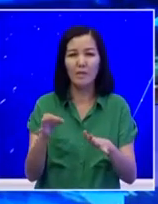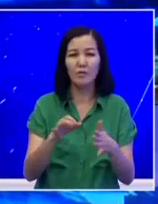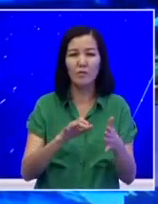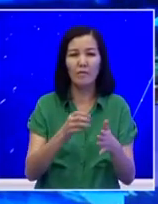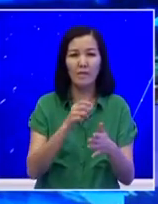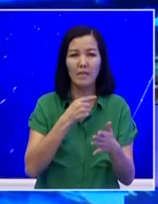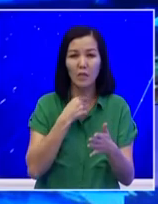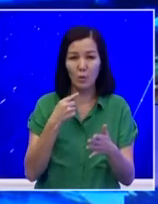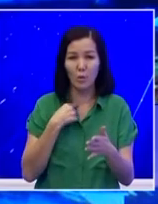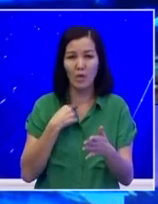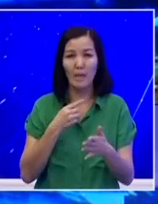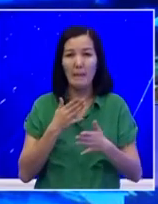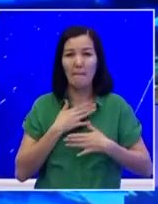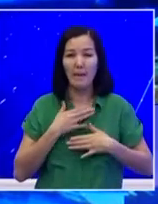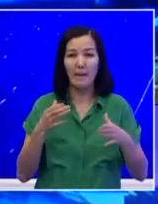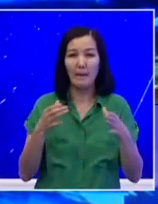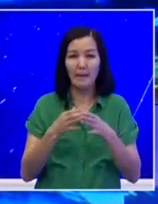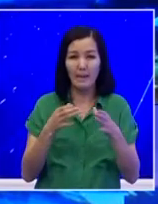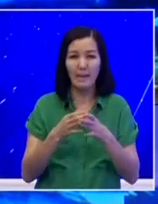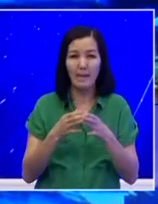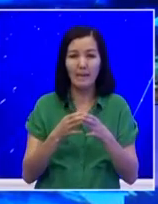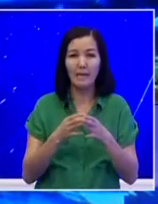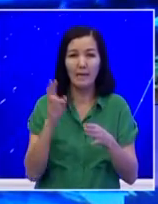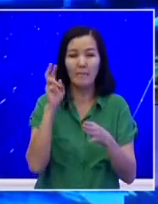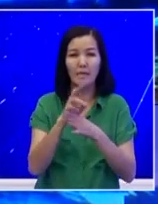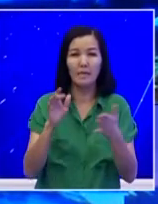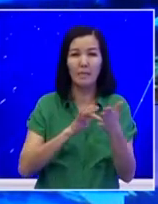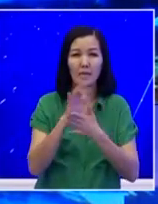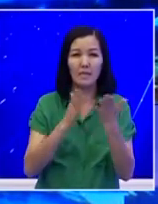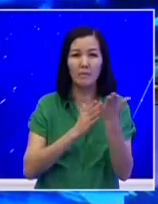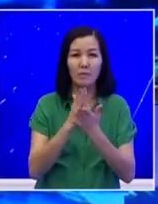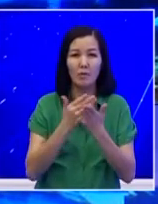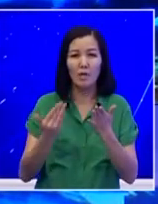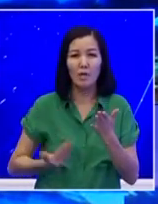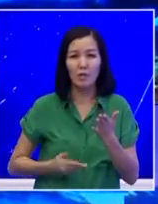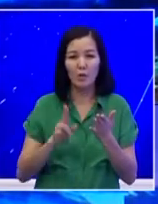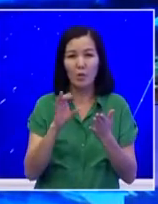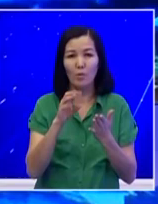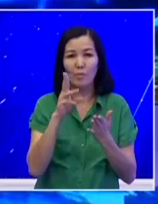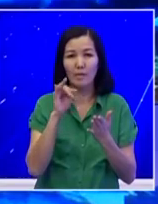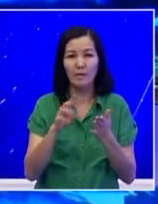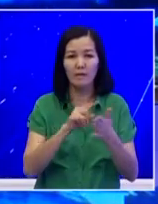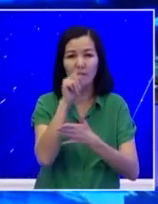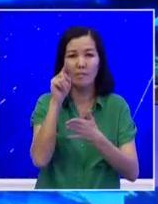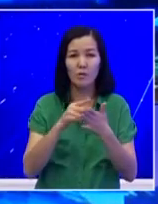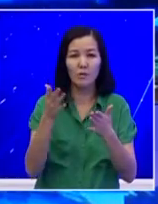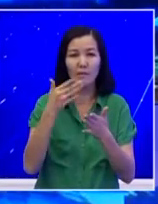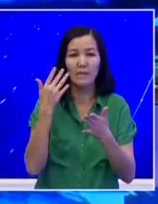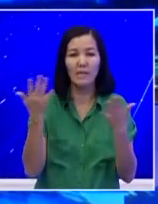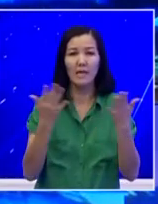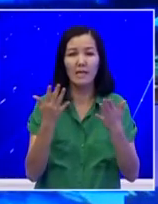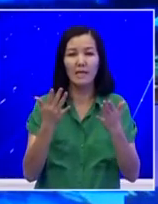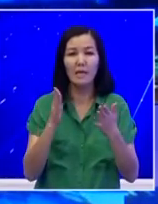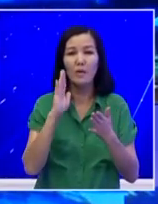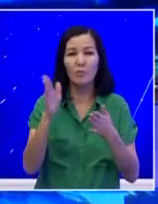областного центра. Моя коллега Евгения Присяжная обратилась к городским службам жилищно-коммунального хозяйства с вопросами, когда и